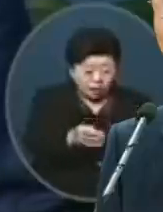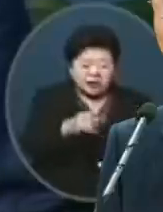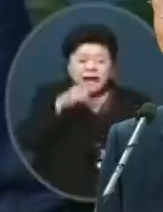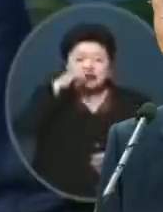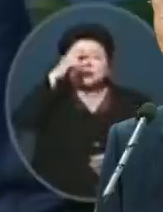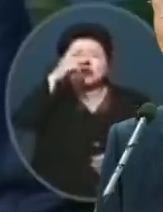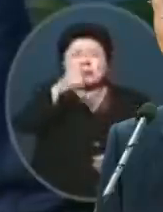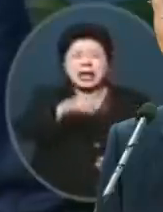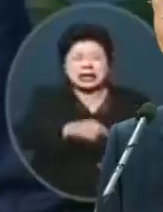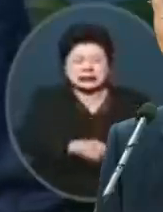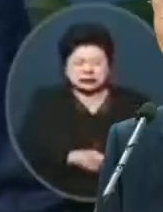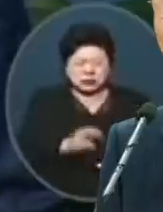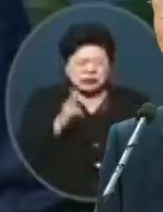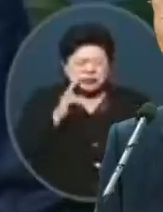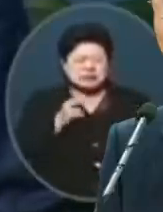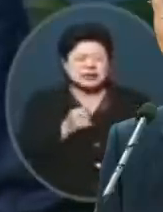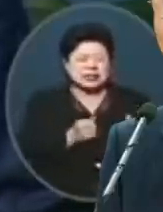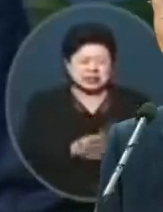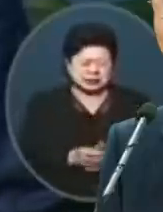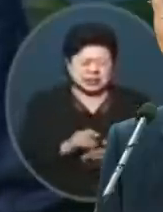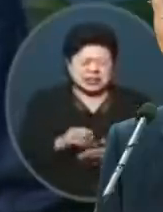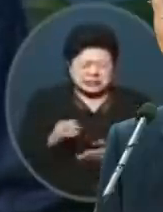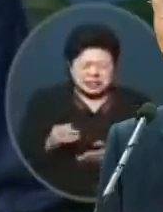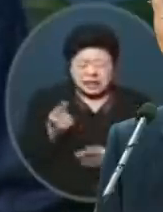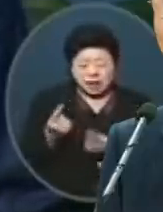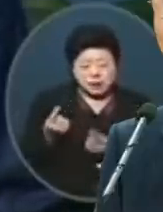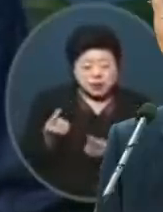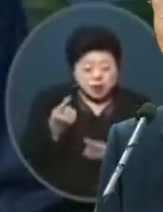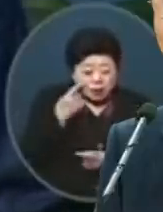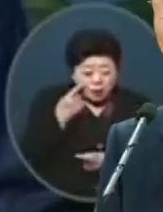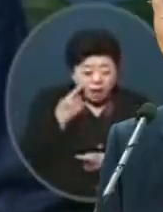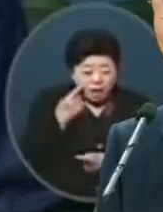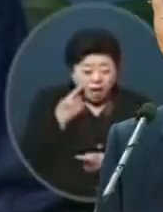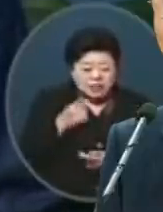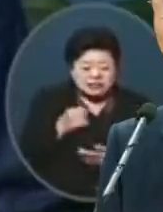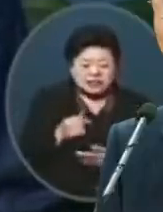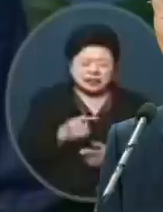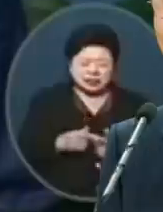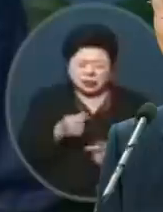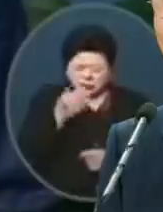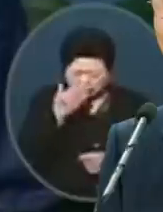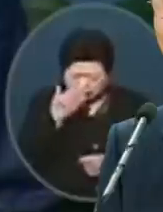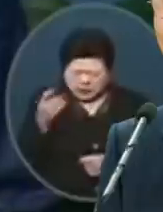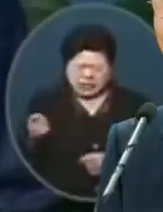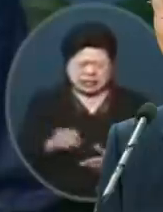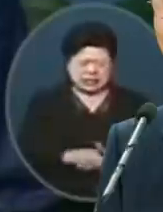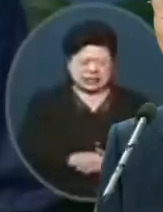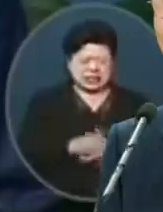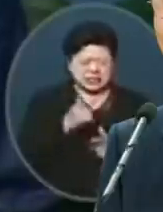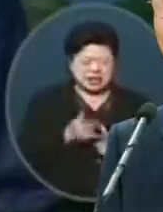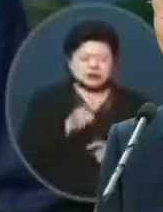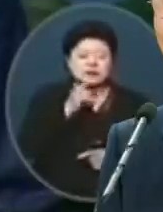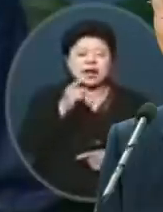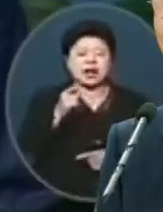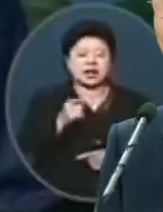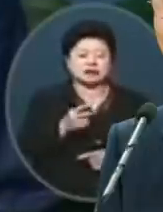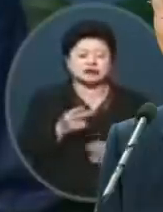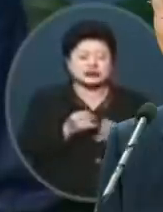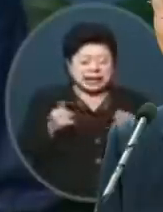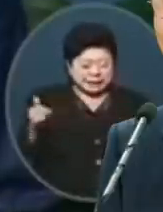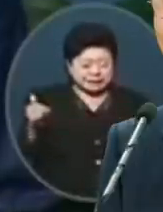교만한 것은 끝이 없는 것은 세리하고 비교해서 자기 말을 말했습니다. 예수님께서 말씀하기를 두